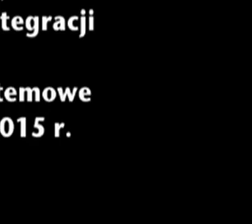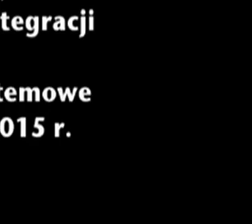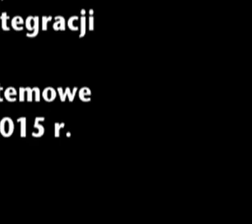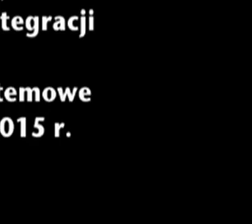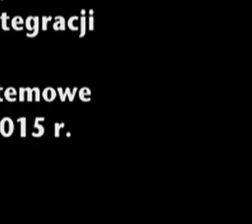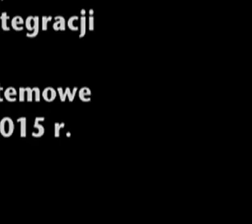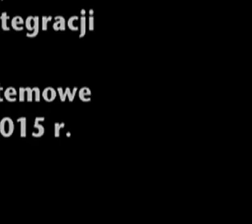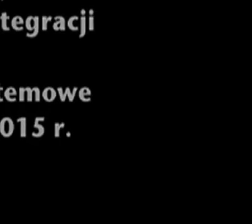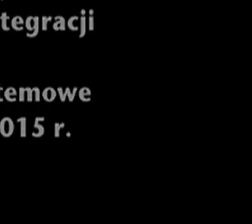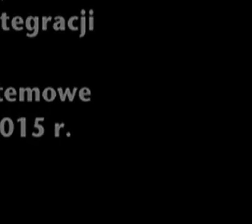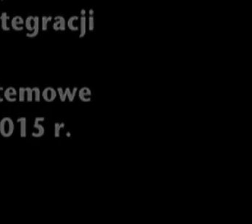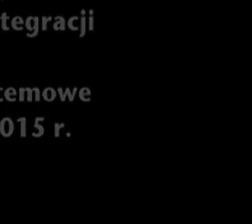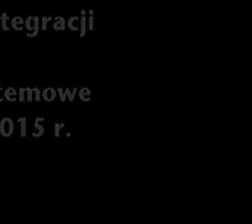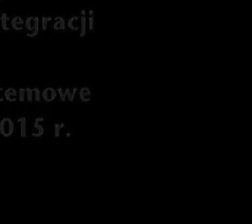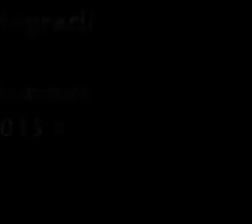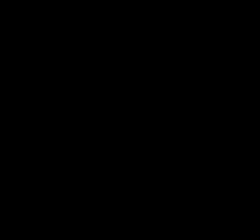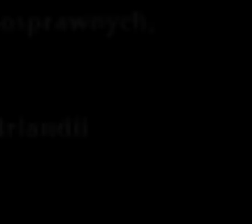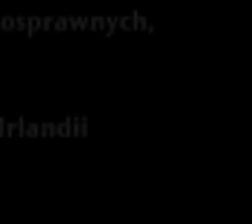2015 roku.